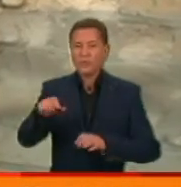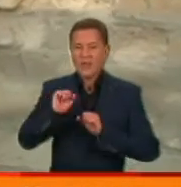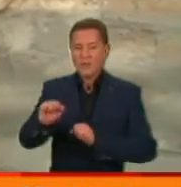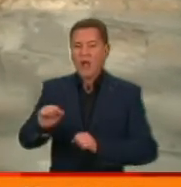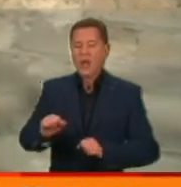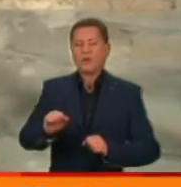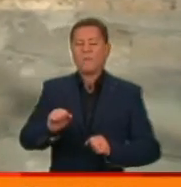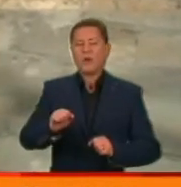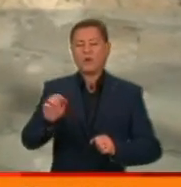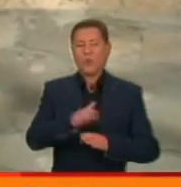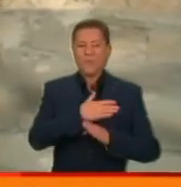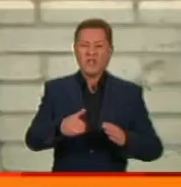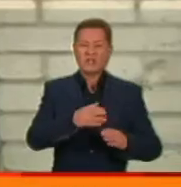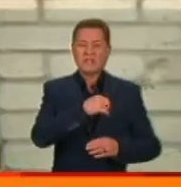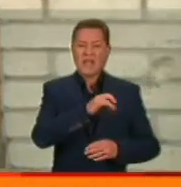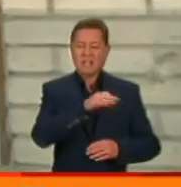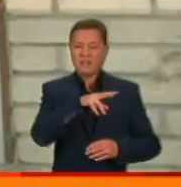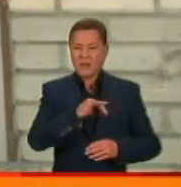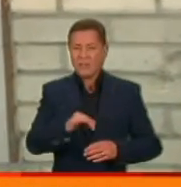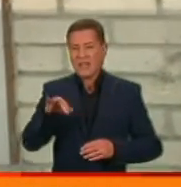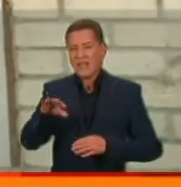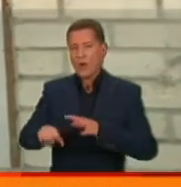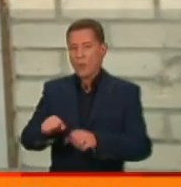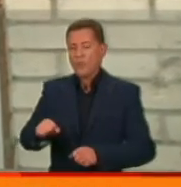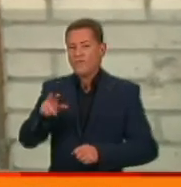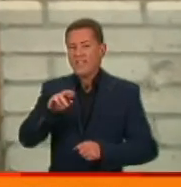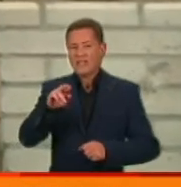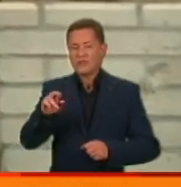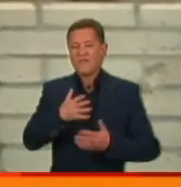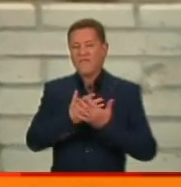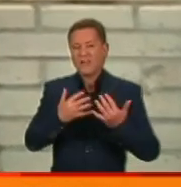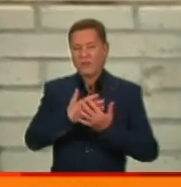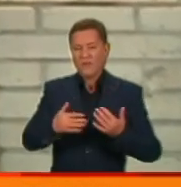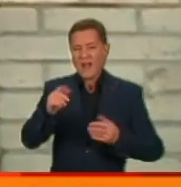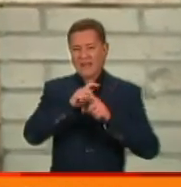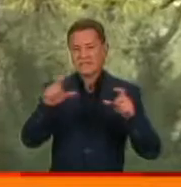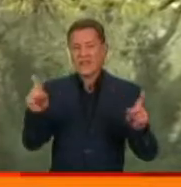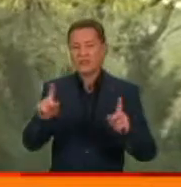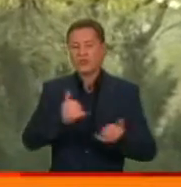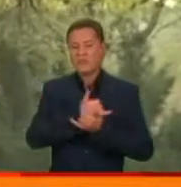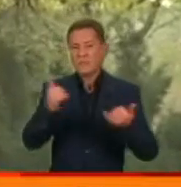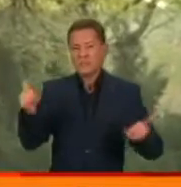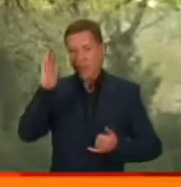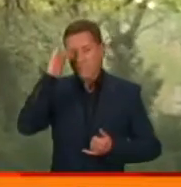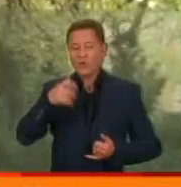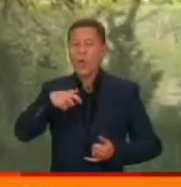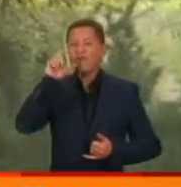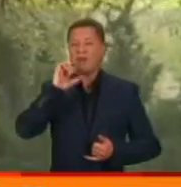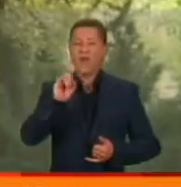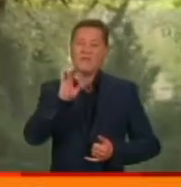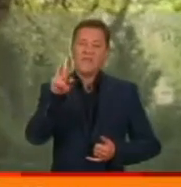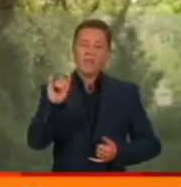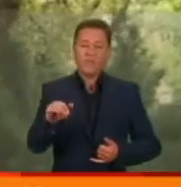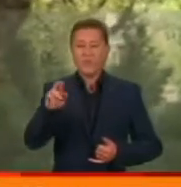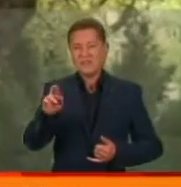дачами та окупованою Ясиноватою Донецька фільтрувальна станція, що забезпечує питною водою Авдіївку, Ясиновату та ще з десяток